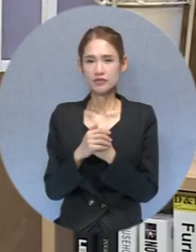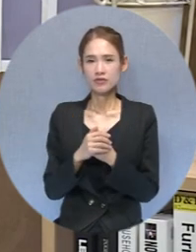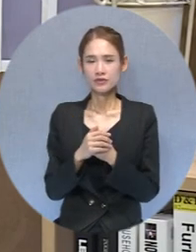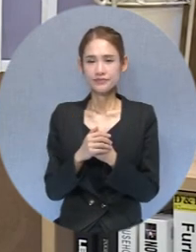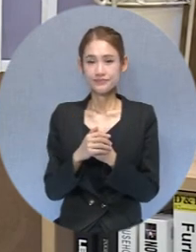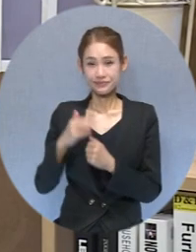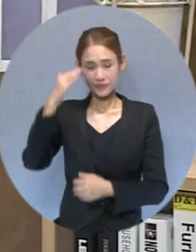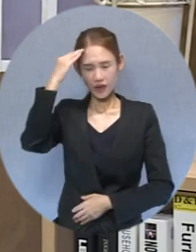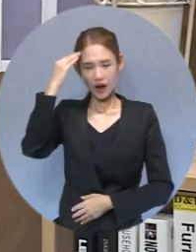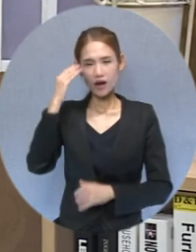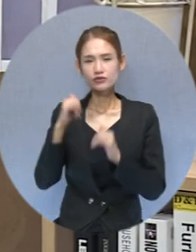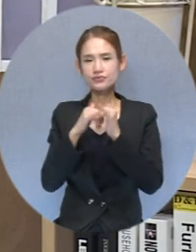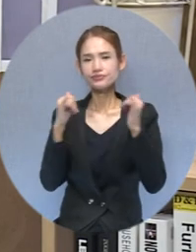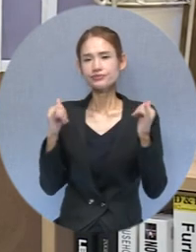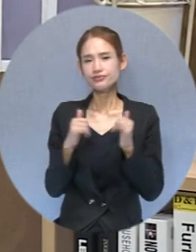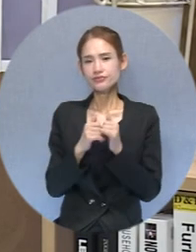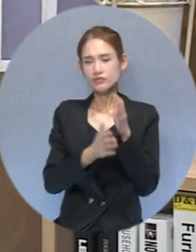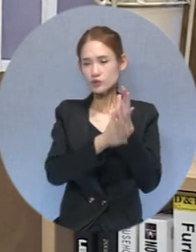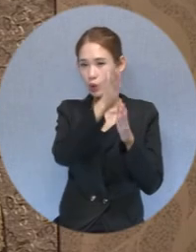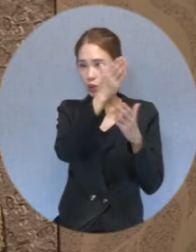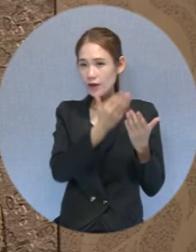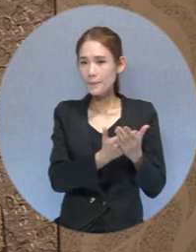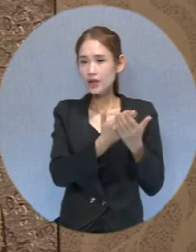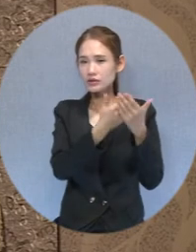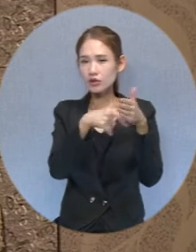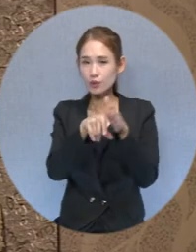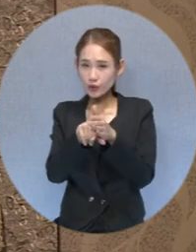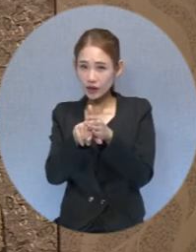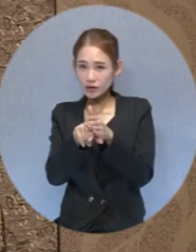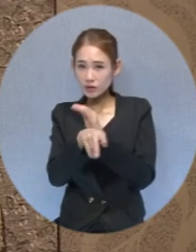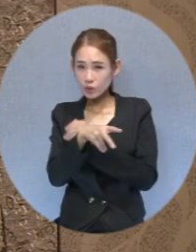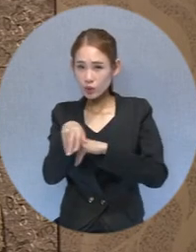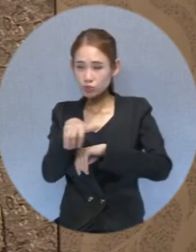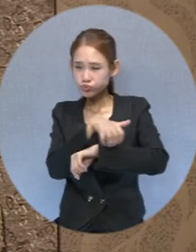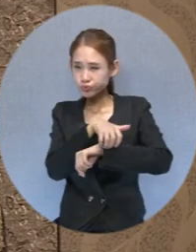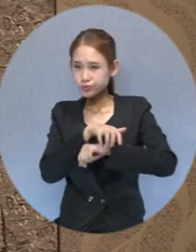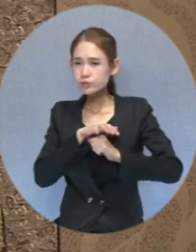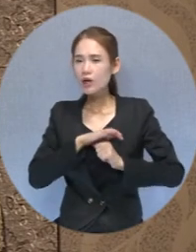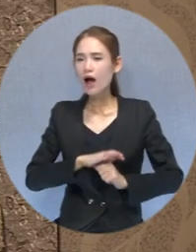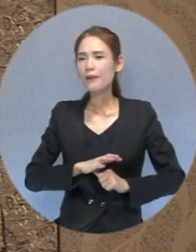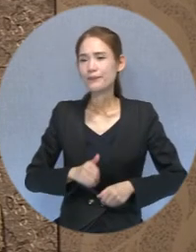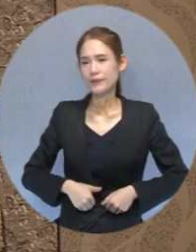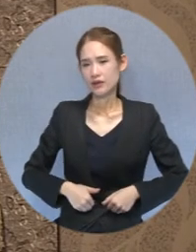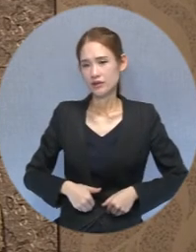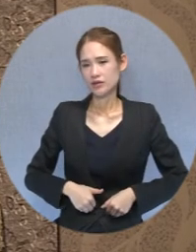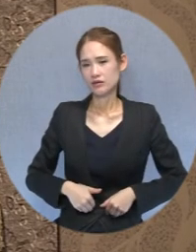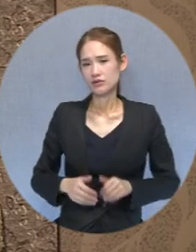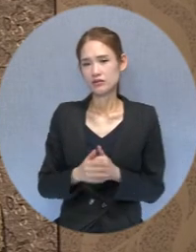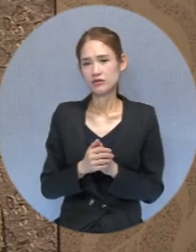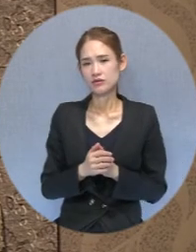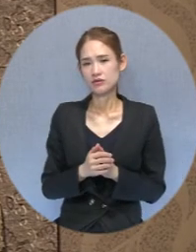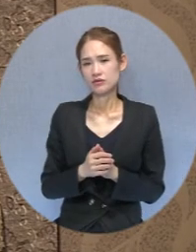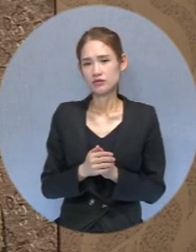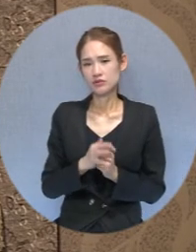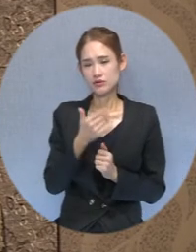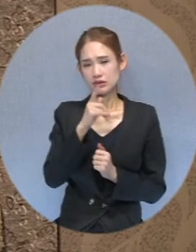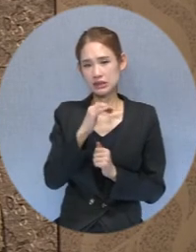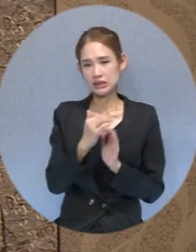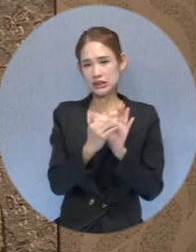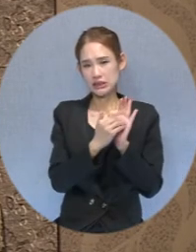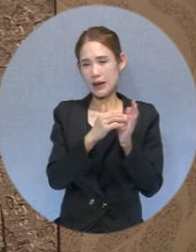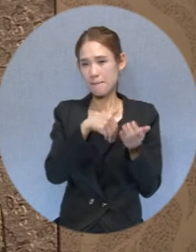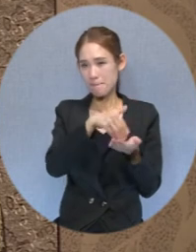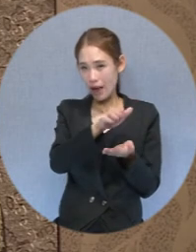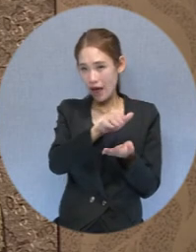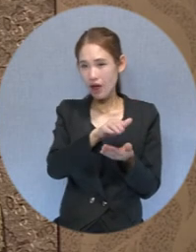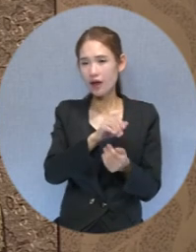사회가 도시가 발전하기 위해서는 불편을 감내해야 되는 부분들이 있습니다. 우리가 네. 님비라고 해서 배척하자라고 하긴